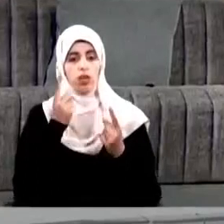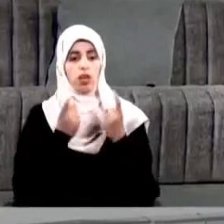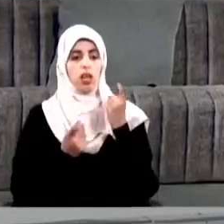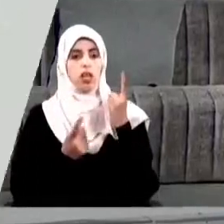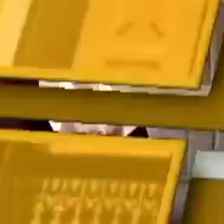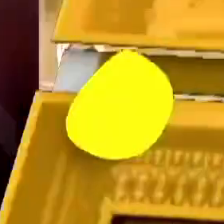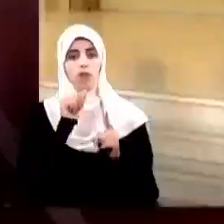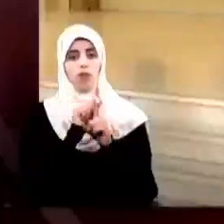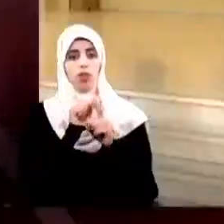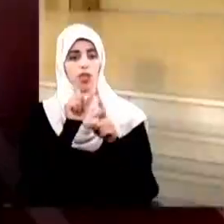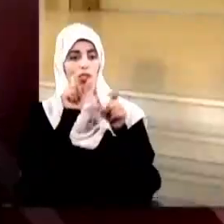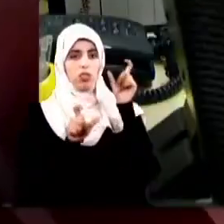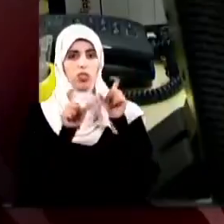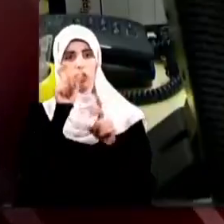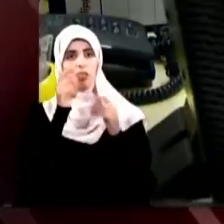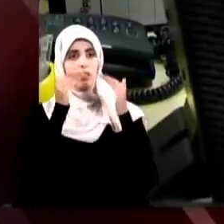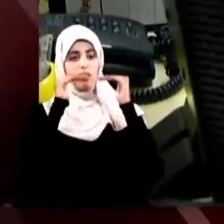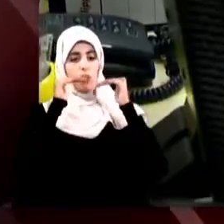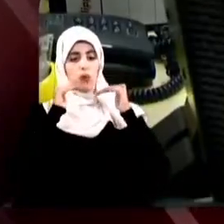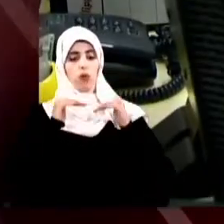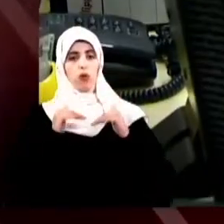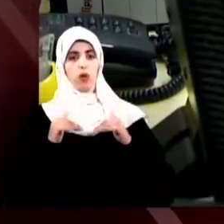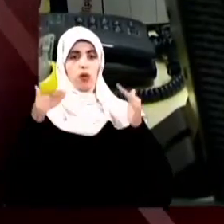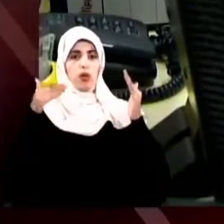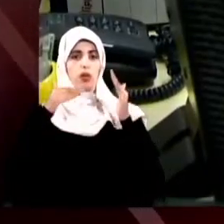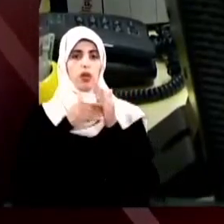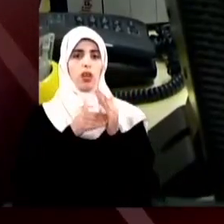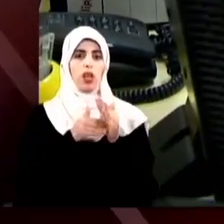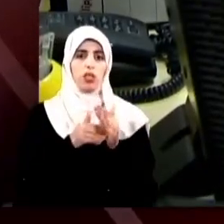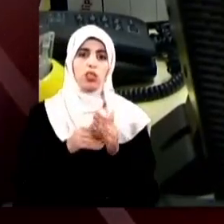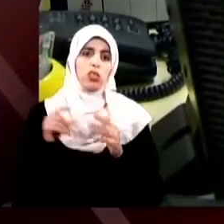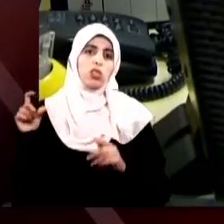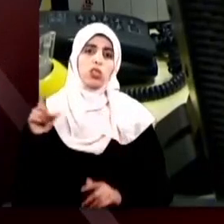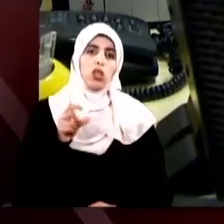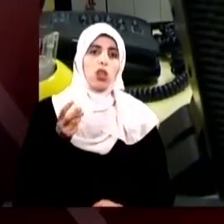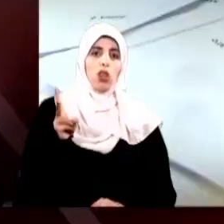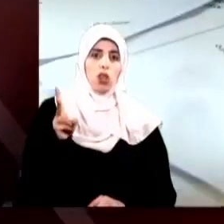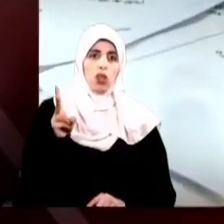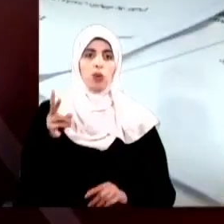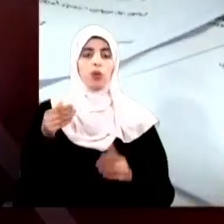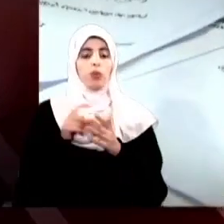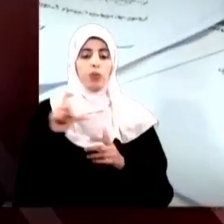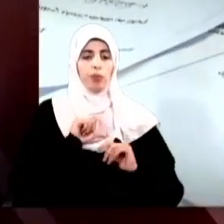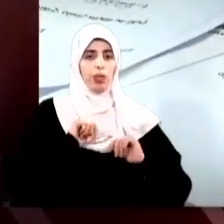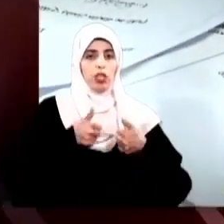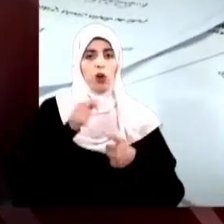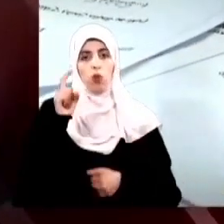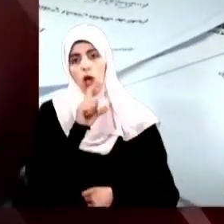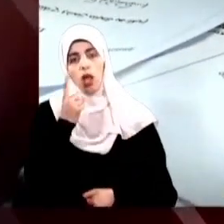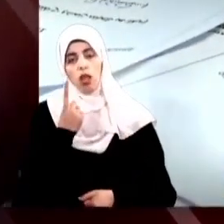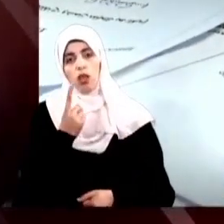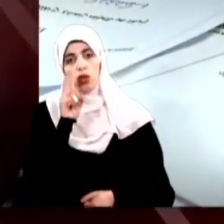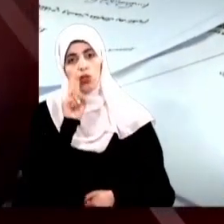عدد الحالات تقريبا من نهاية ديسمبر على بداية يناير،